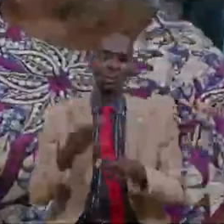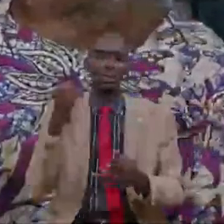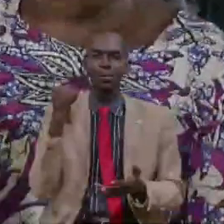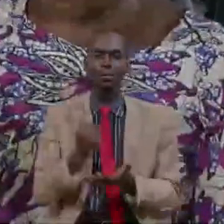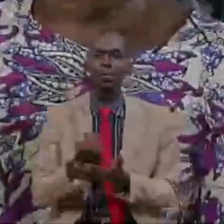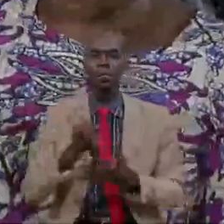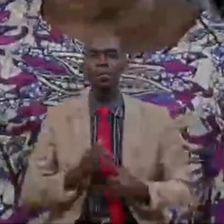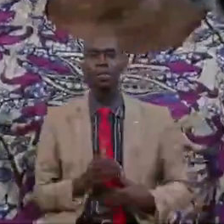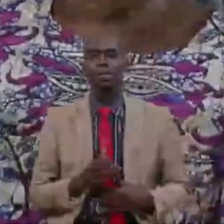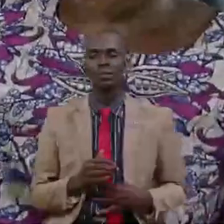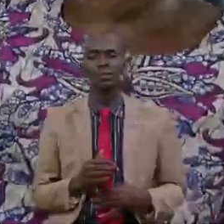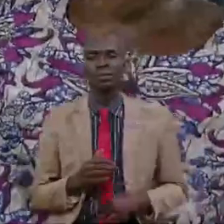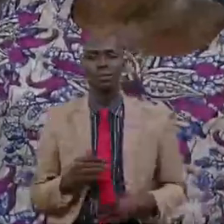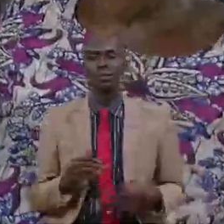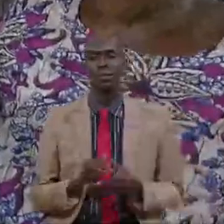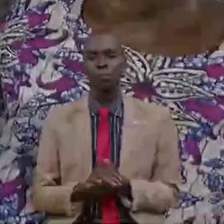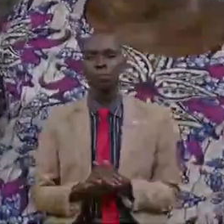de Jésus.